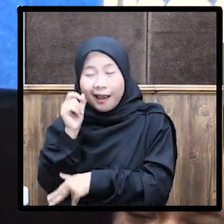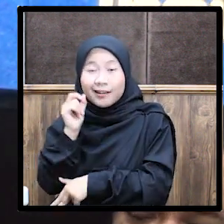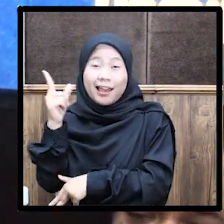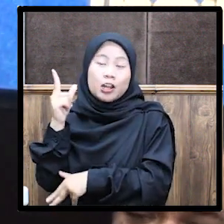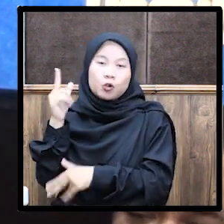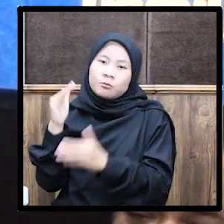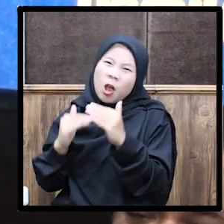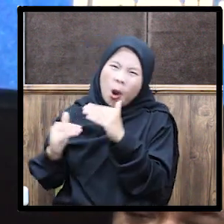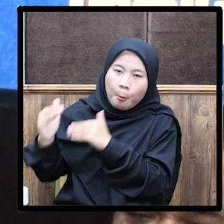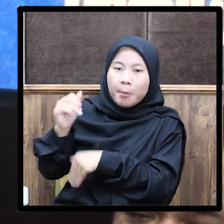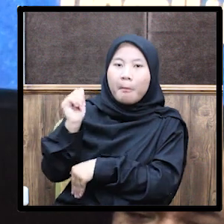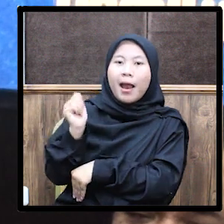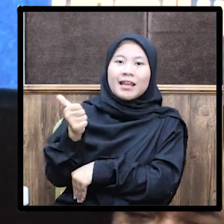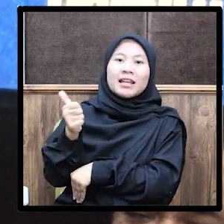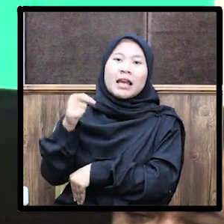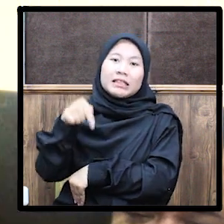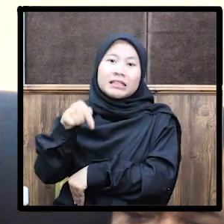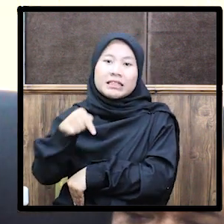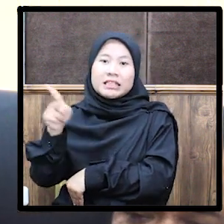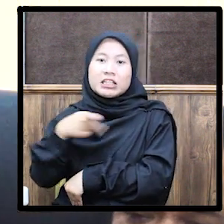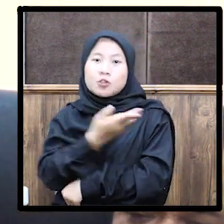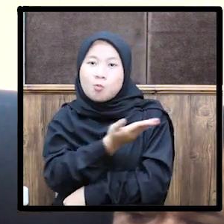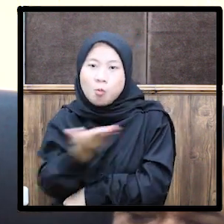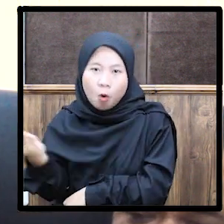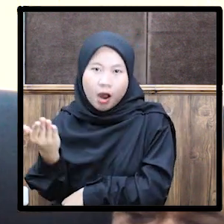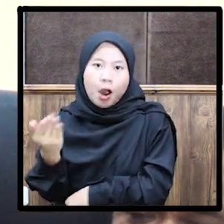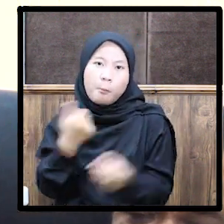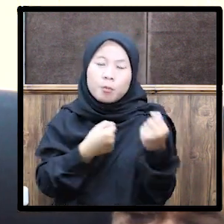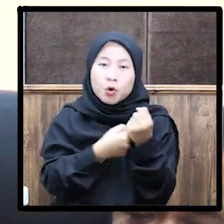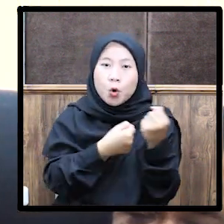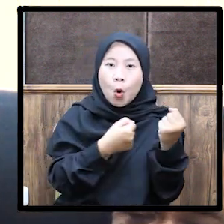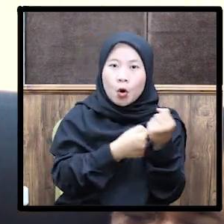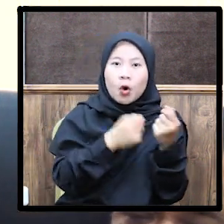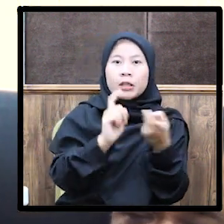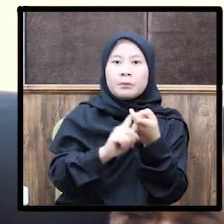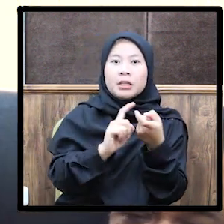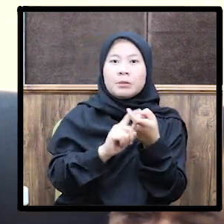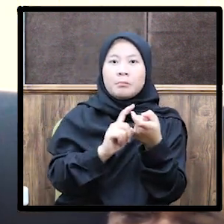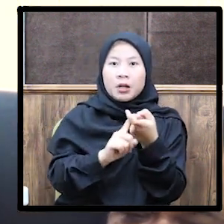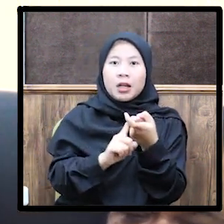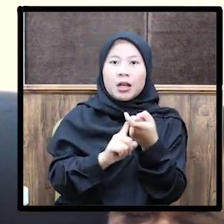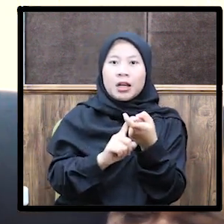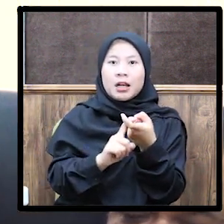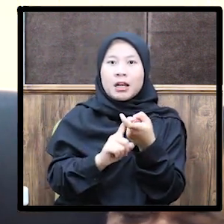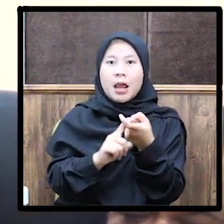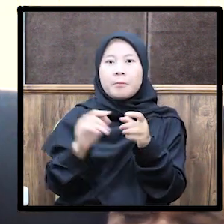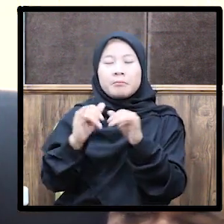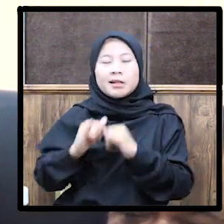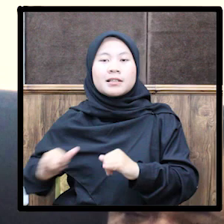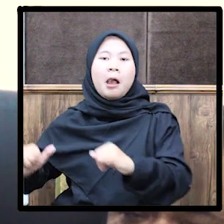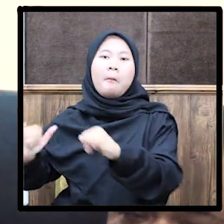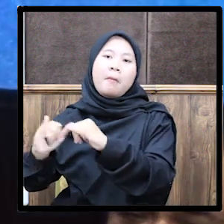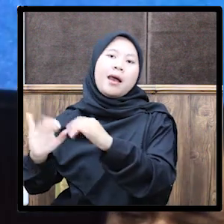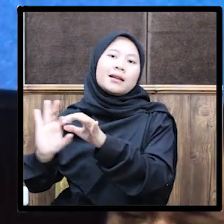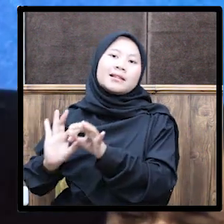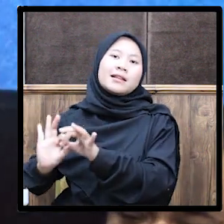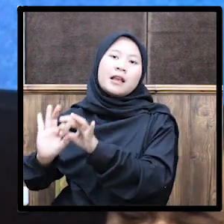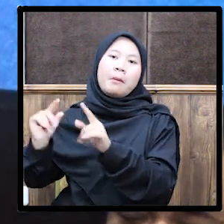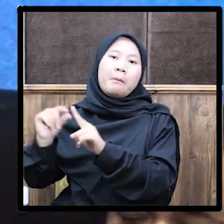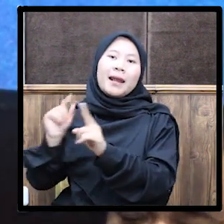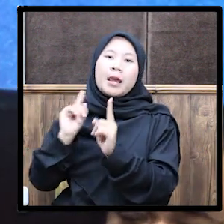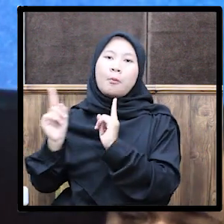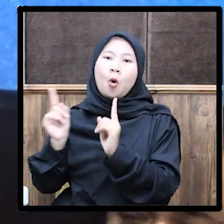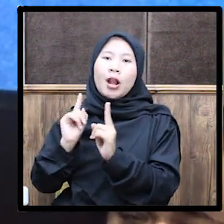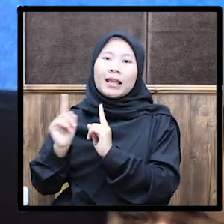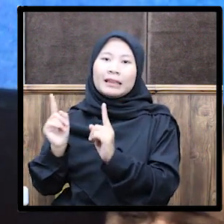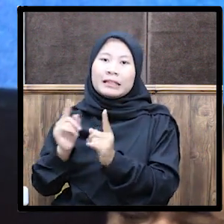dorong teman-teman gerakannya, kemudian juga menggandeng teman-teman partai politik gitu. Saya sepakat bahwa kalau bicara hak memilih dan